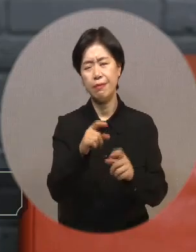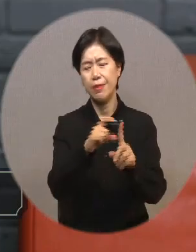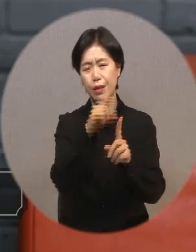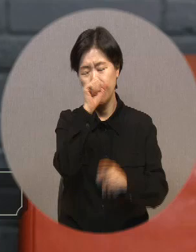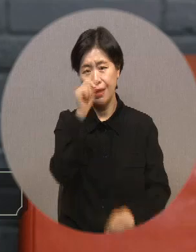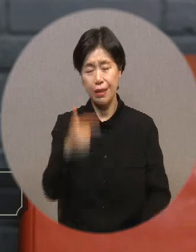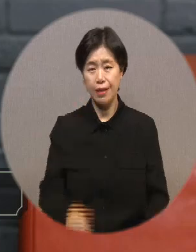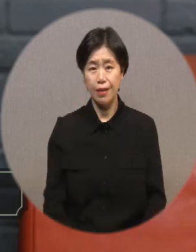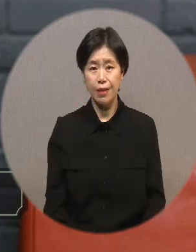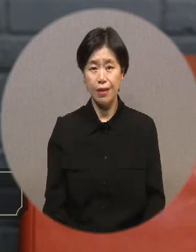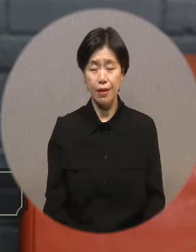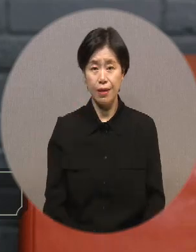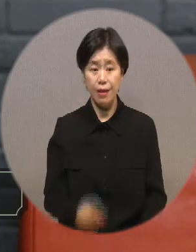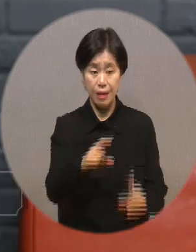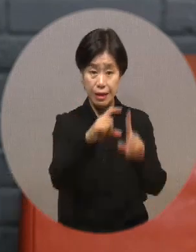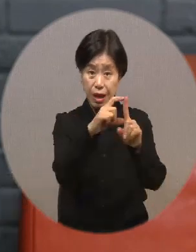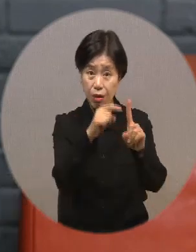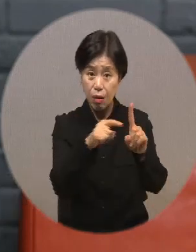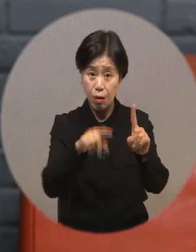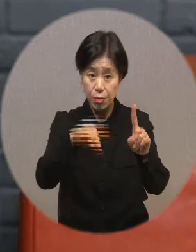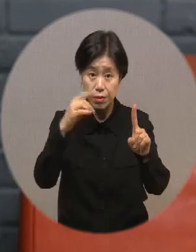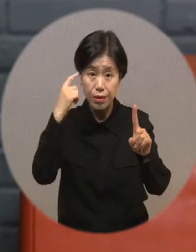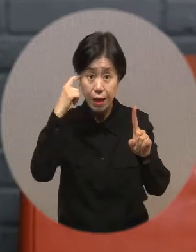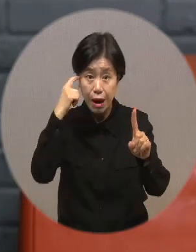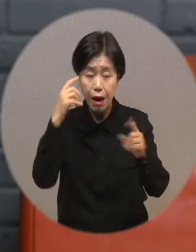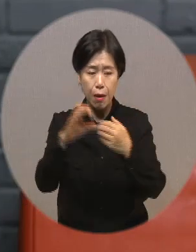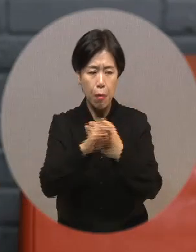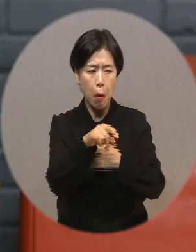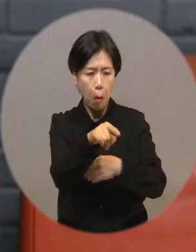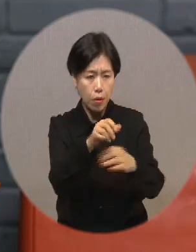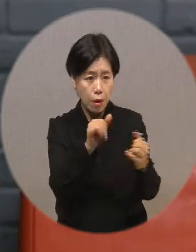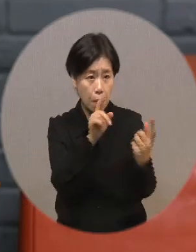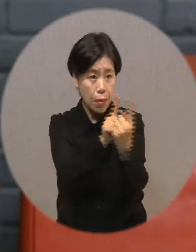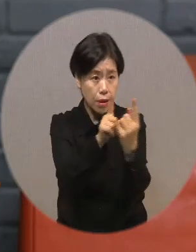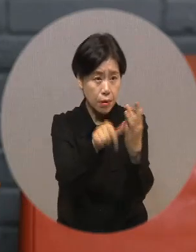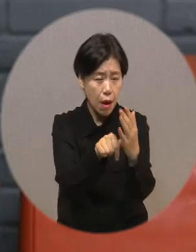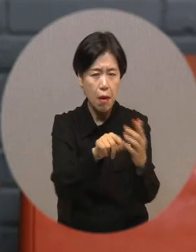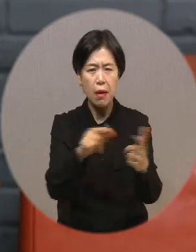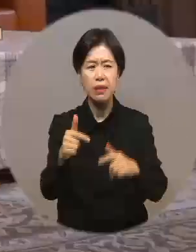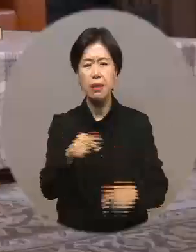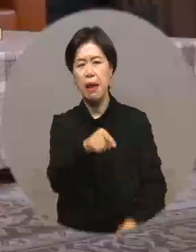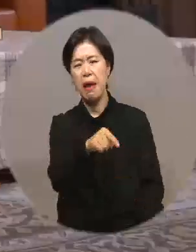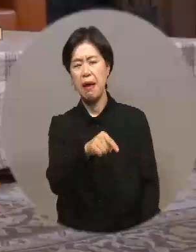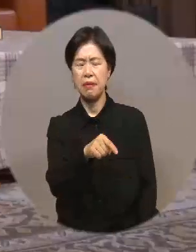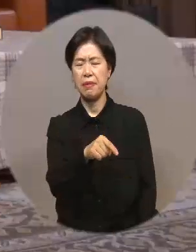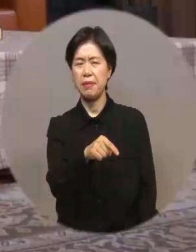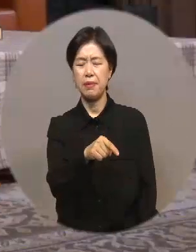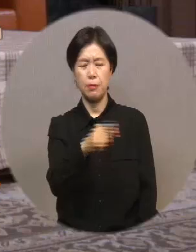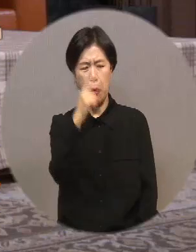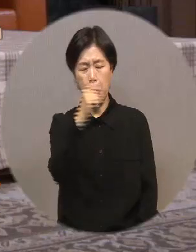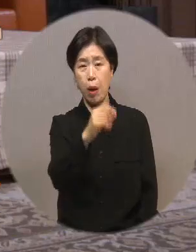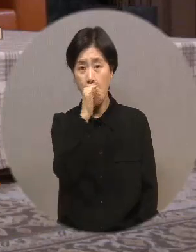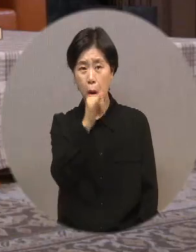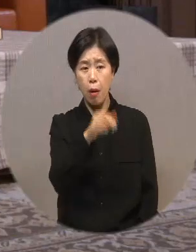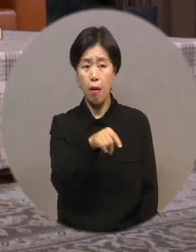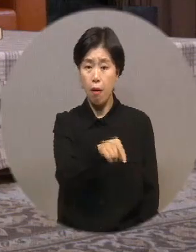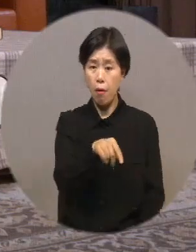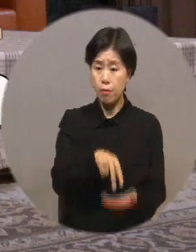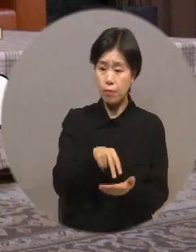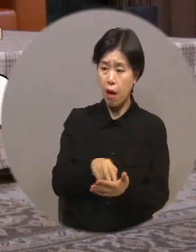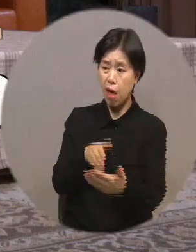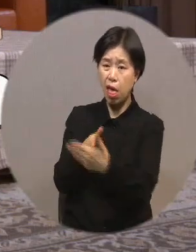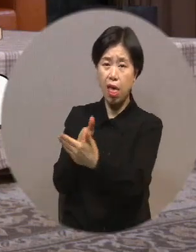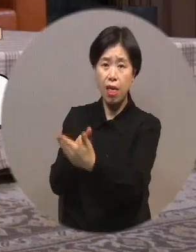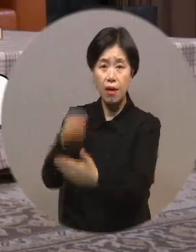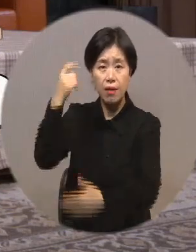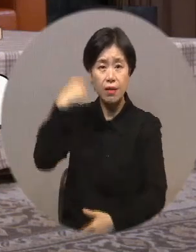안에 갇혀 있으면 이 아이가 뭘 해도 항상 좀 벽에 부딪히는 경우들이 좀 많이 있어요. 그러니까는 그거를 좀